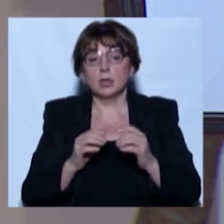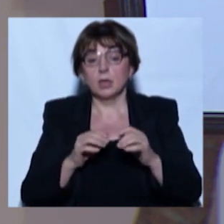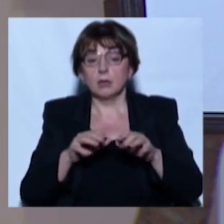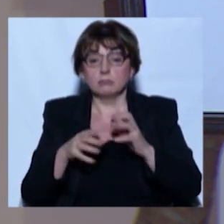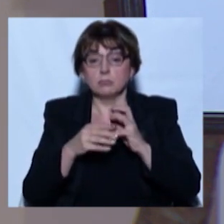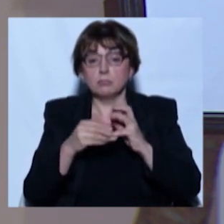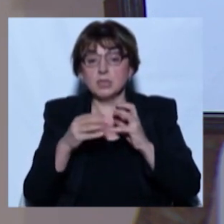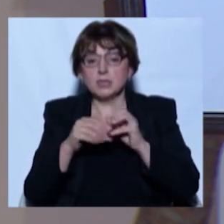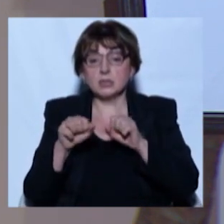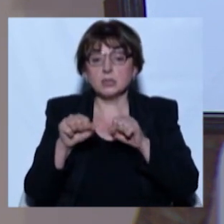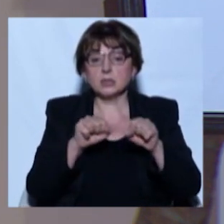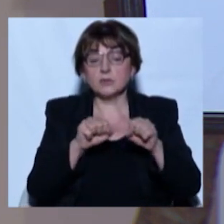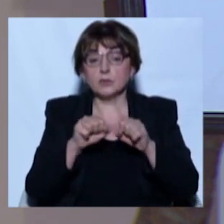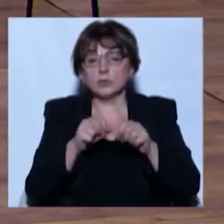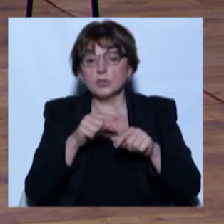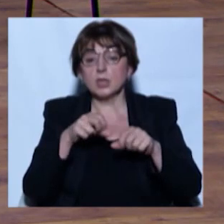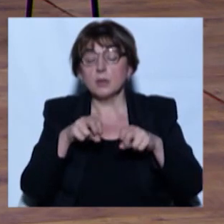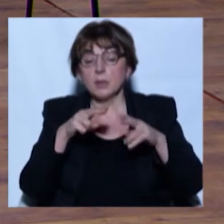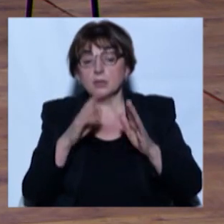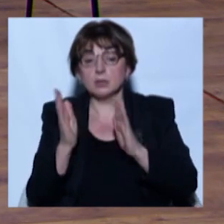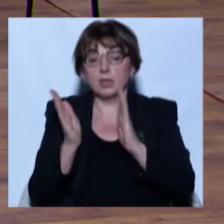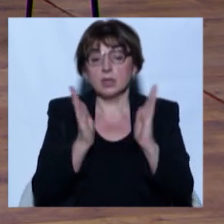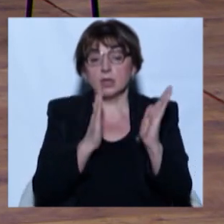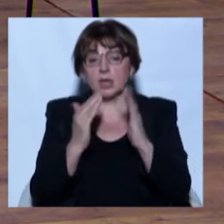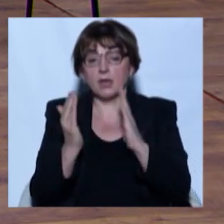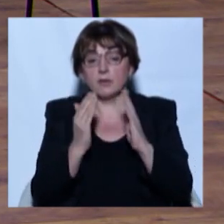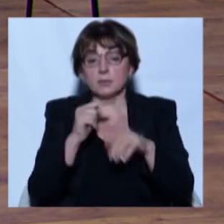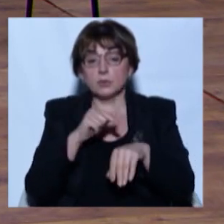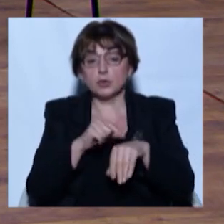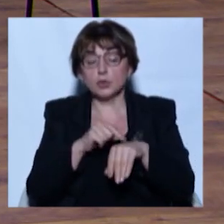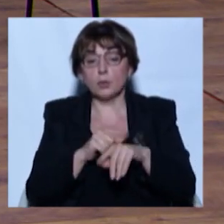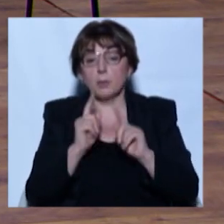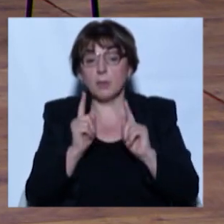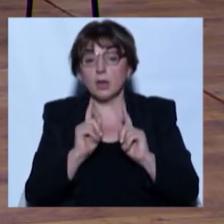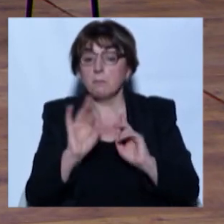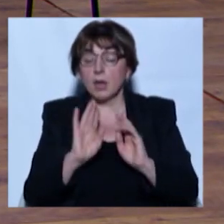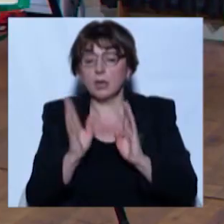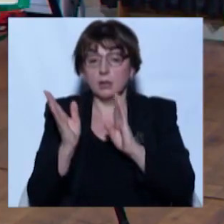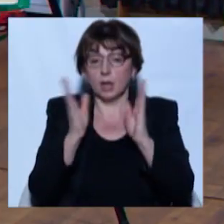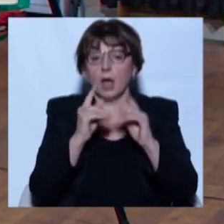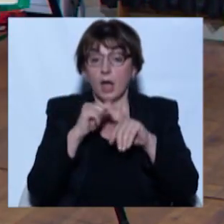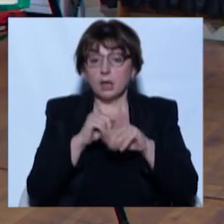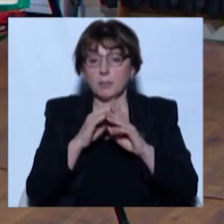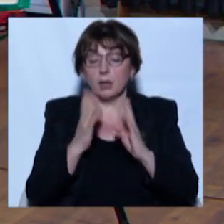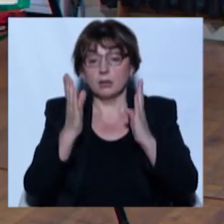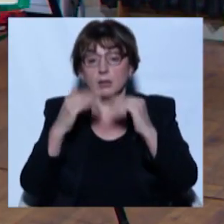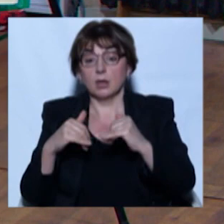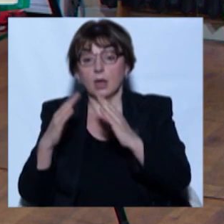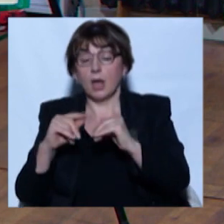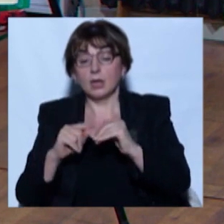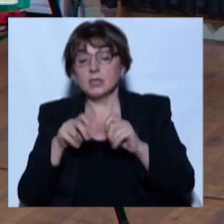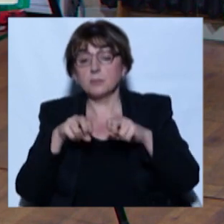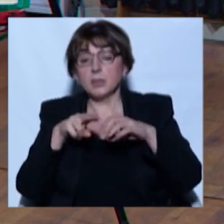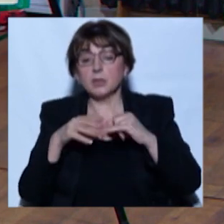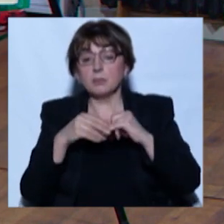რყევის დროს განიცდიან, რყევებს განიცდიან, მაგრამ არ ინგრევა, ან ბიძგებს უძლებენ